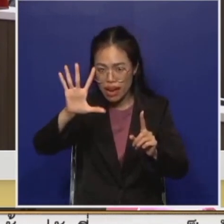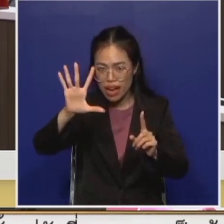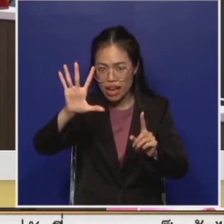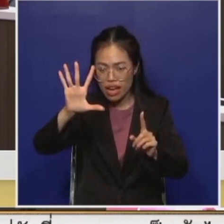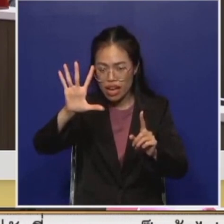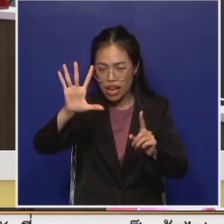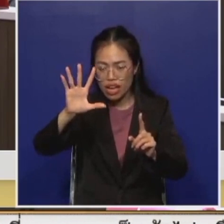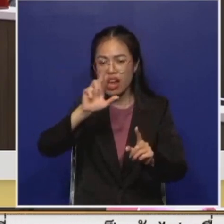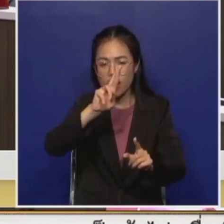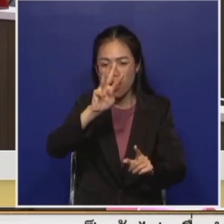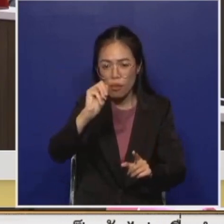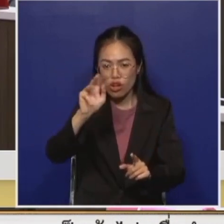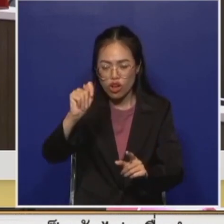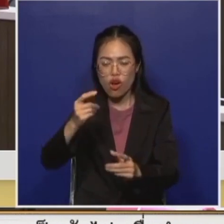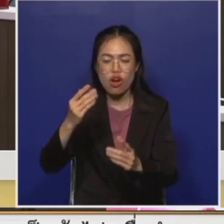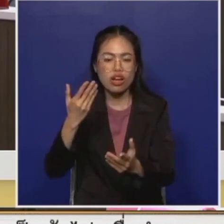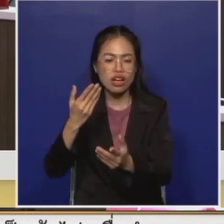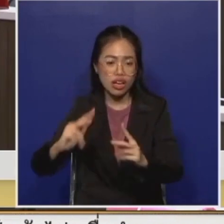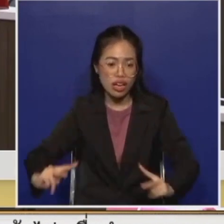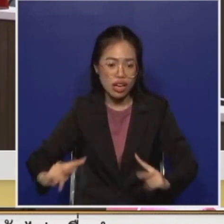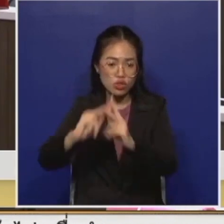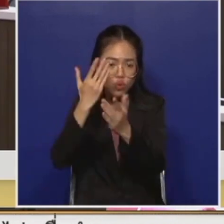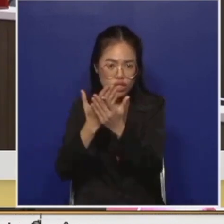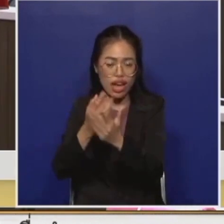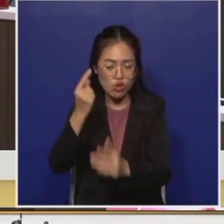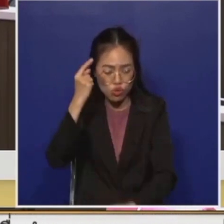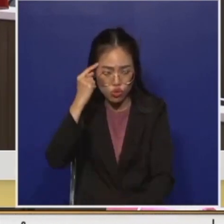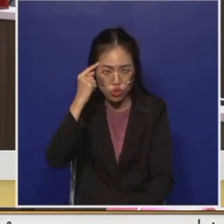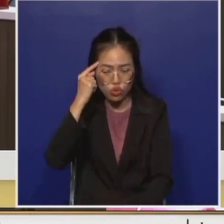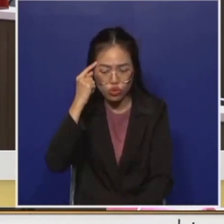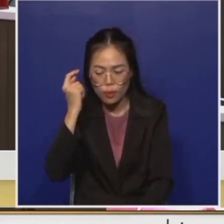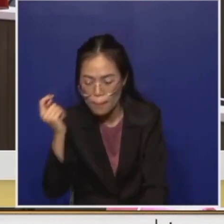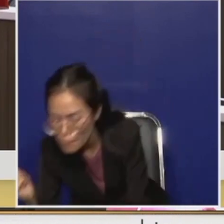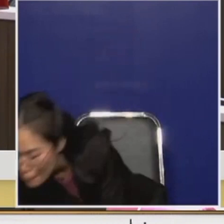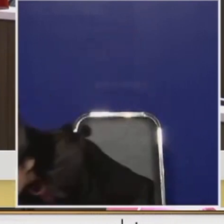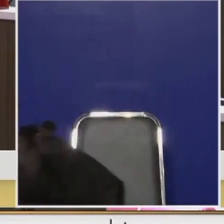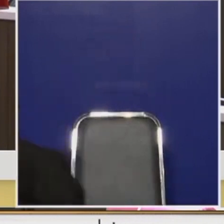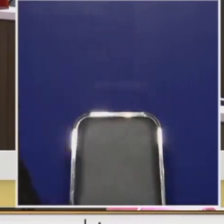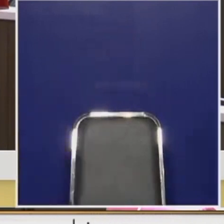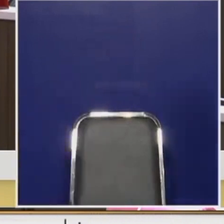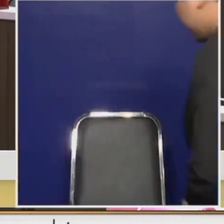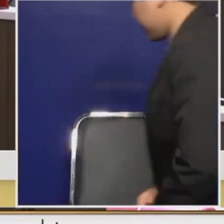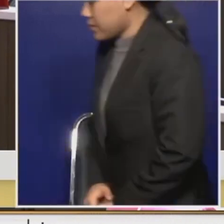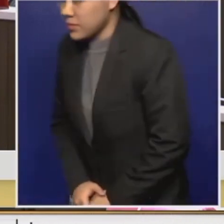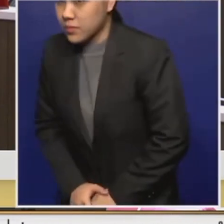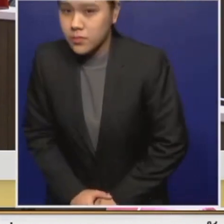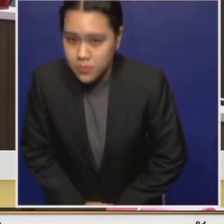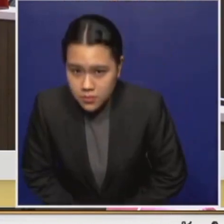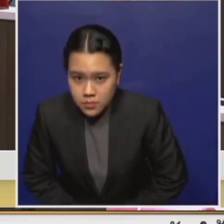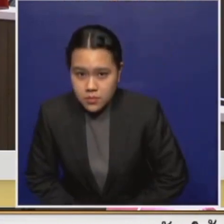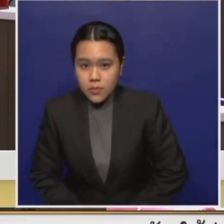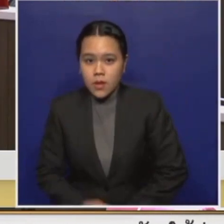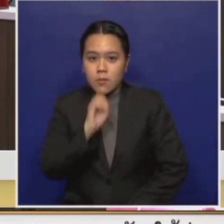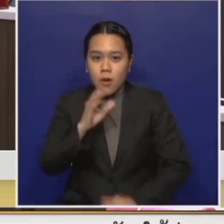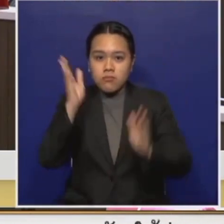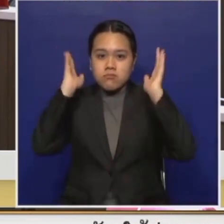ทานลำตีว่าการกสวงการครังมาบอกในสภาษยแงนี้บอกว่าขาดการประชาสัพันธไปเข้าใจผิดวามีวันเย